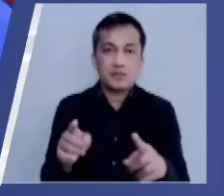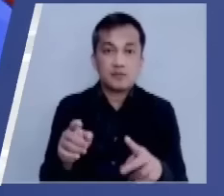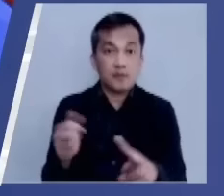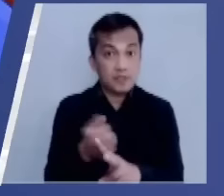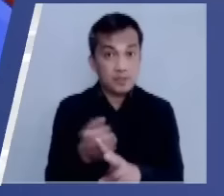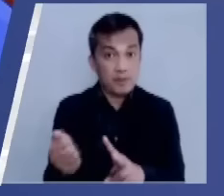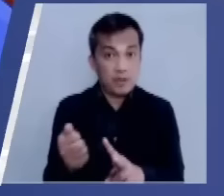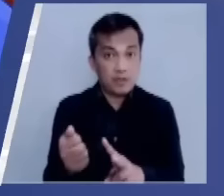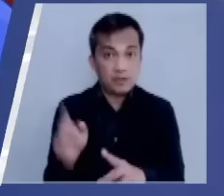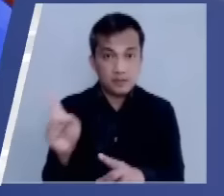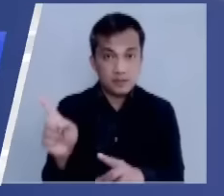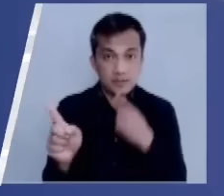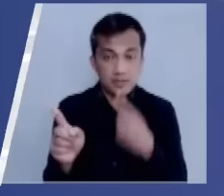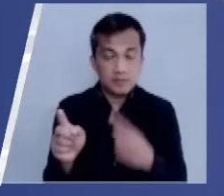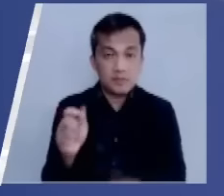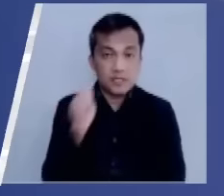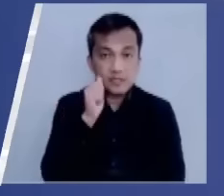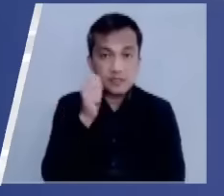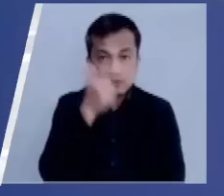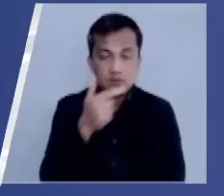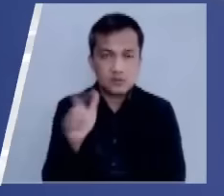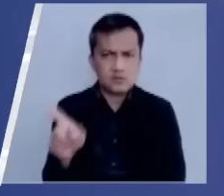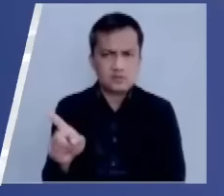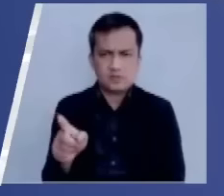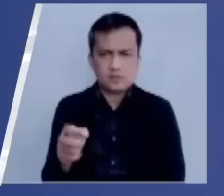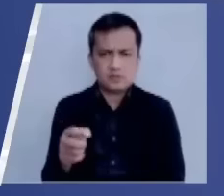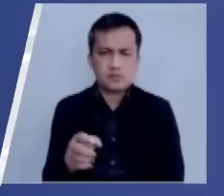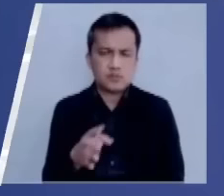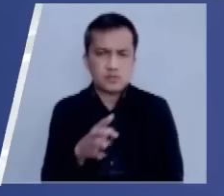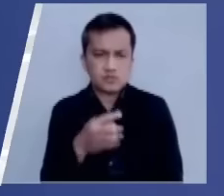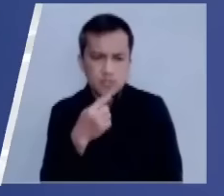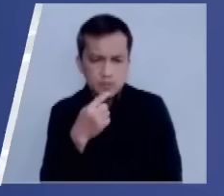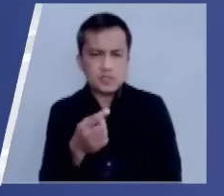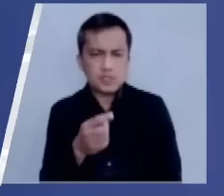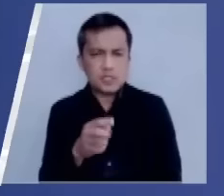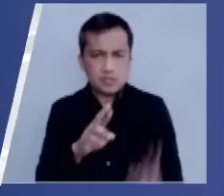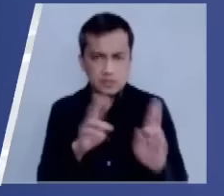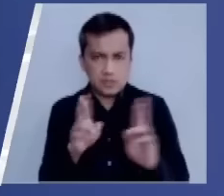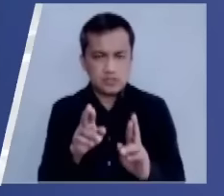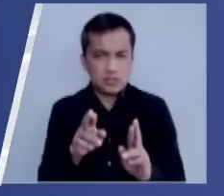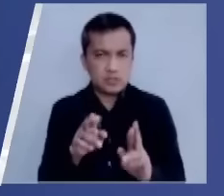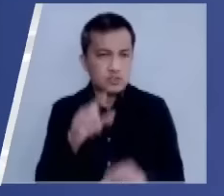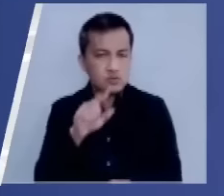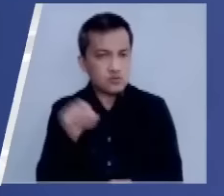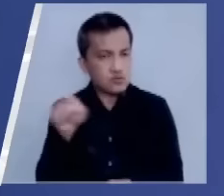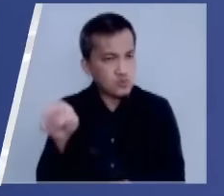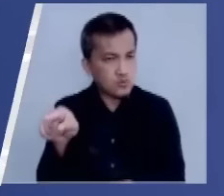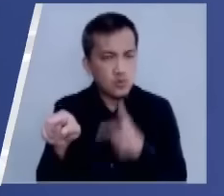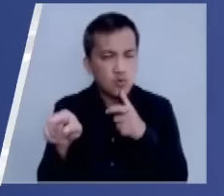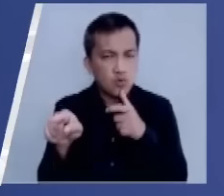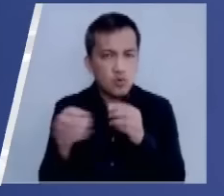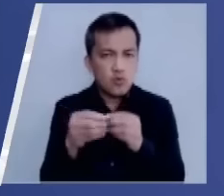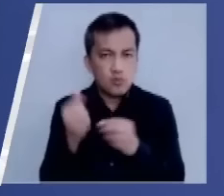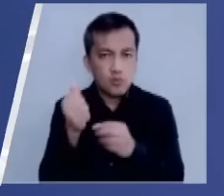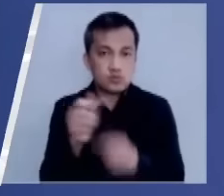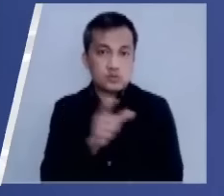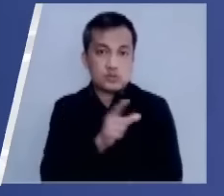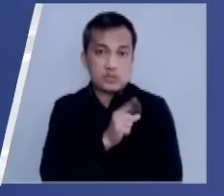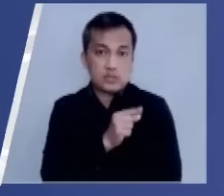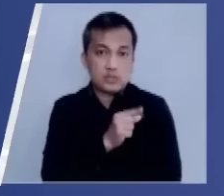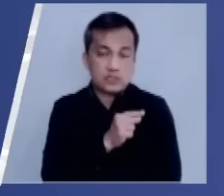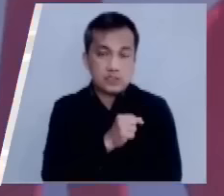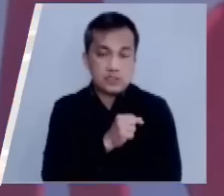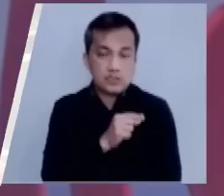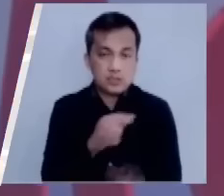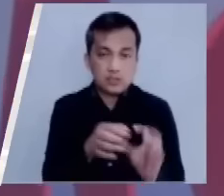ang giit ni Alice Go, sabay sabing handa niyang ituro ang anya'y most guilty kaugnay ng mga illegal na